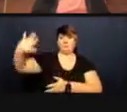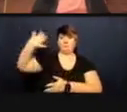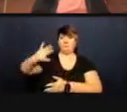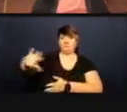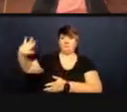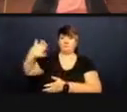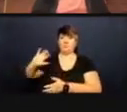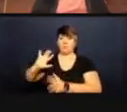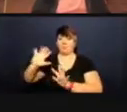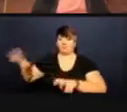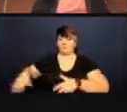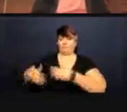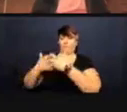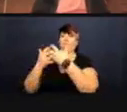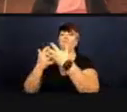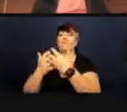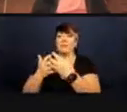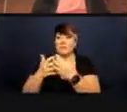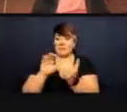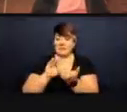Unajua